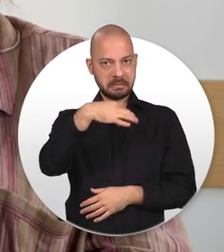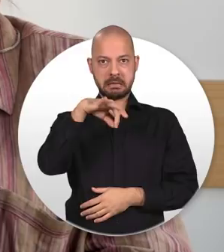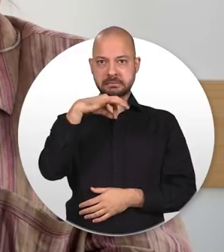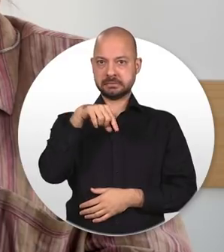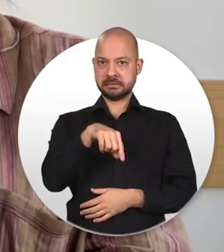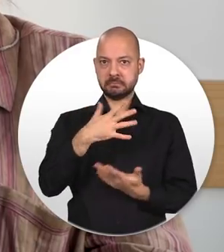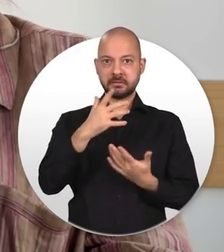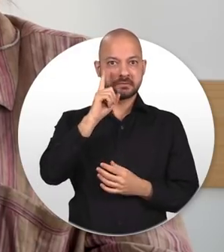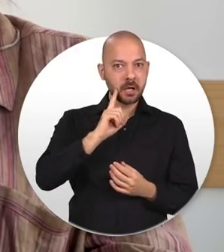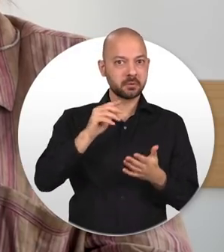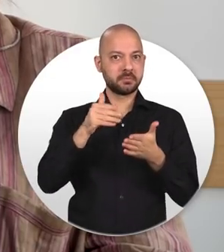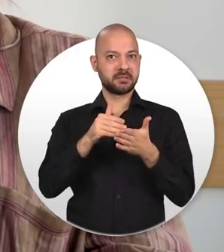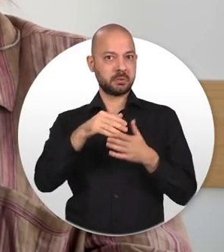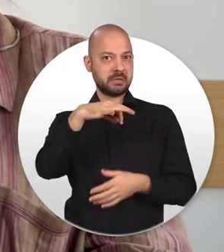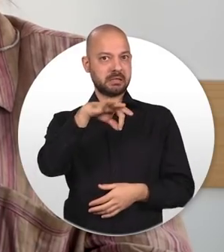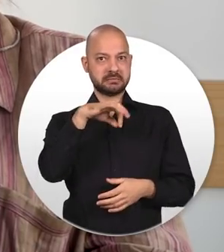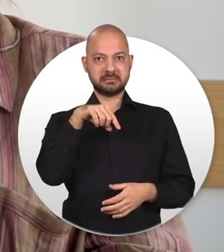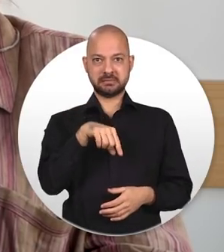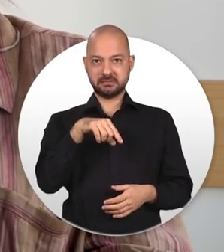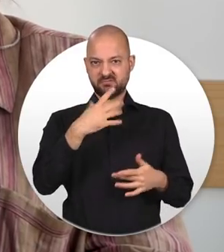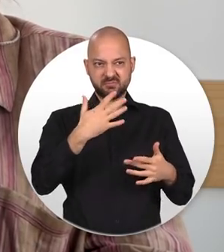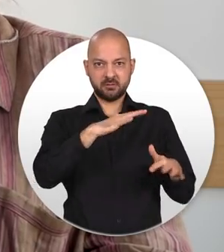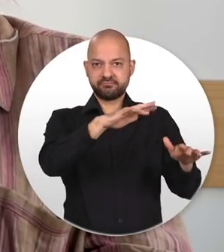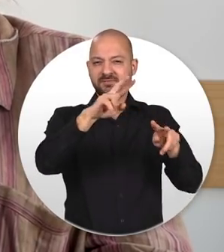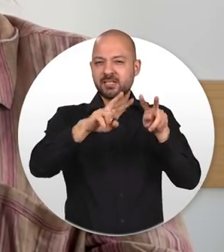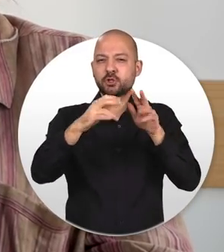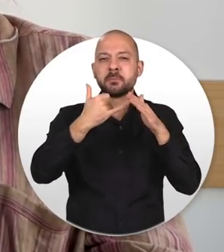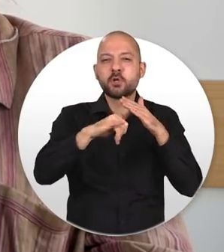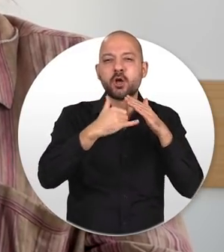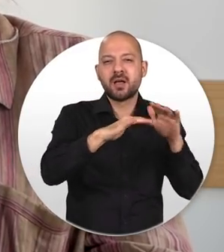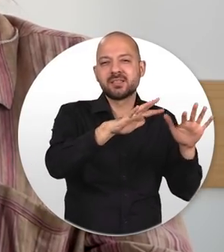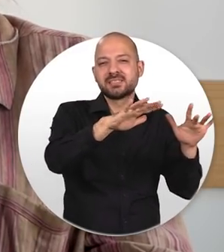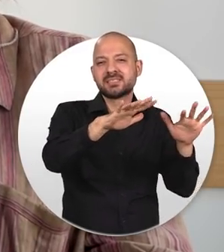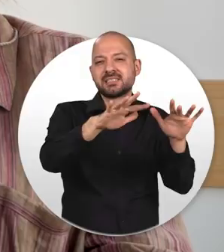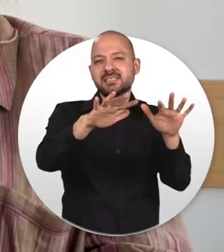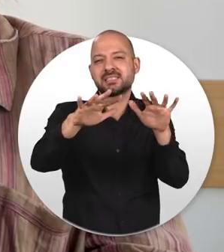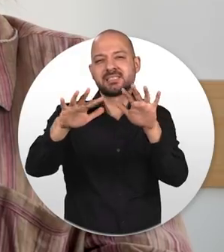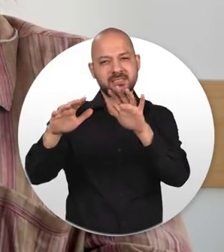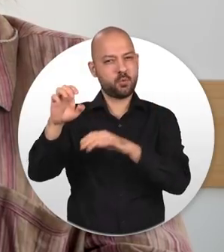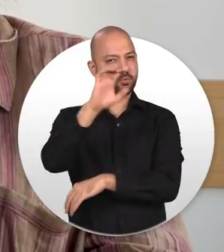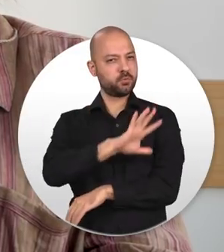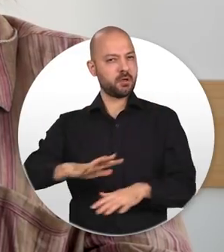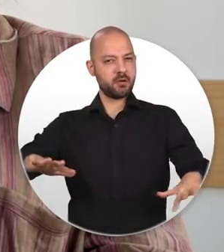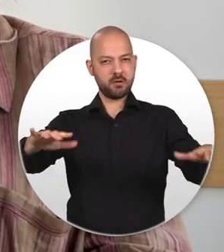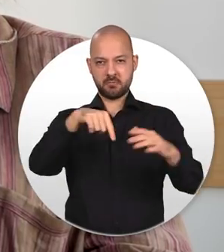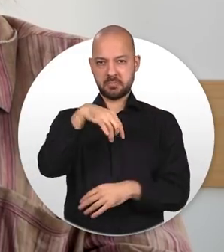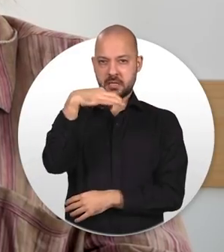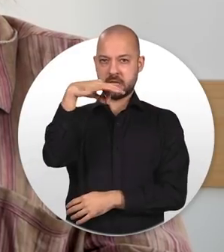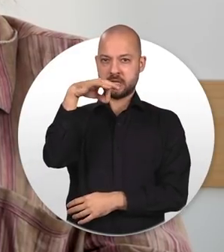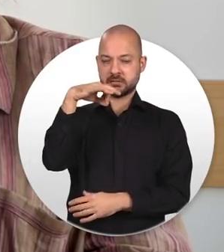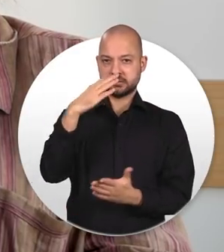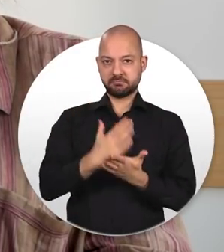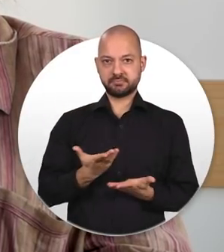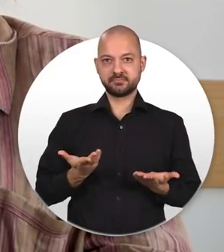wurde als Beispiel für Good Practice, weil es das einzige Sujet war, den das Sujet